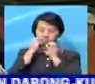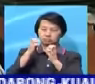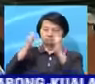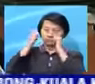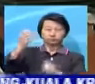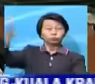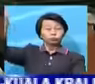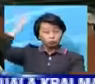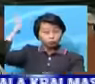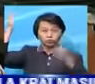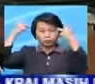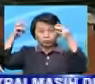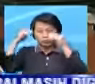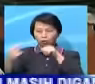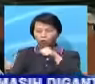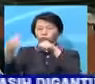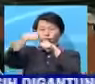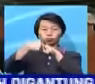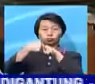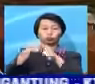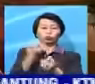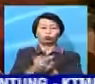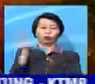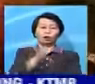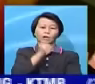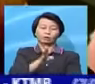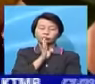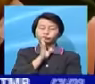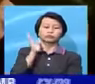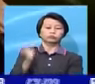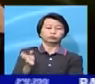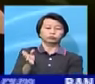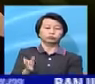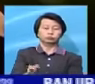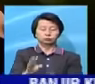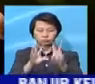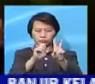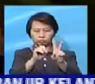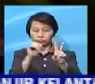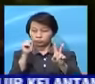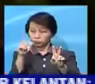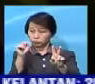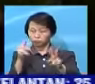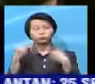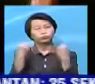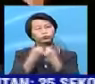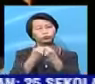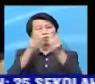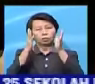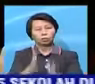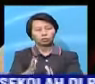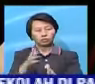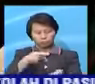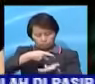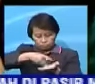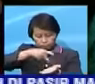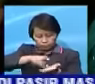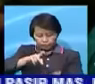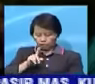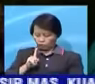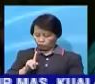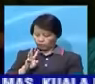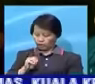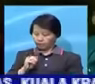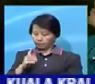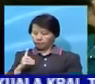bekas Perdana Menteri menuduh sedemikian rupa. Bermula pada 2011, jumlah jemaah haji yang dibiayai Yayasan